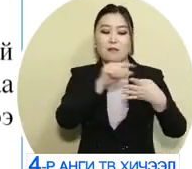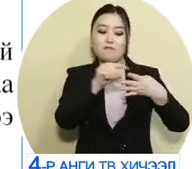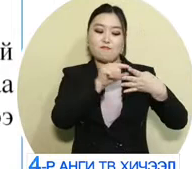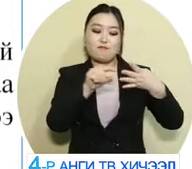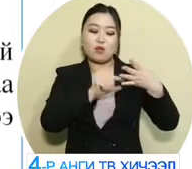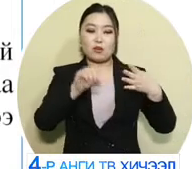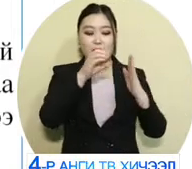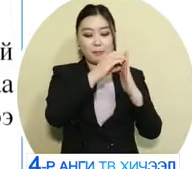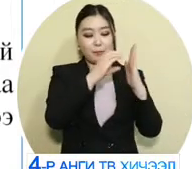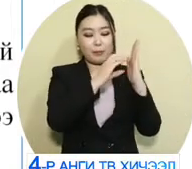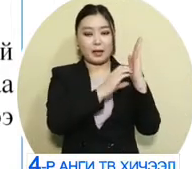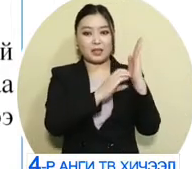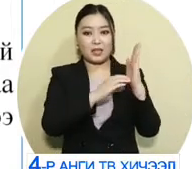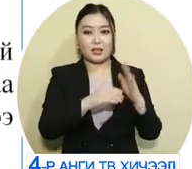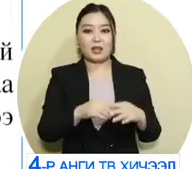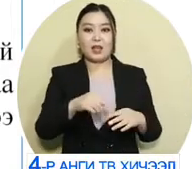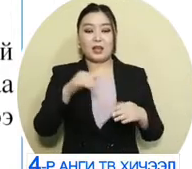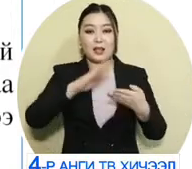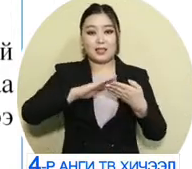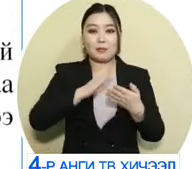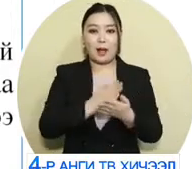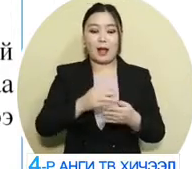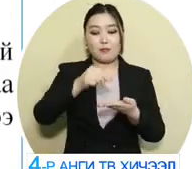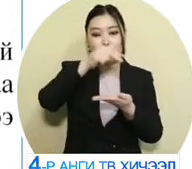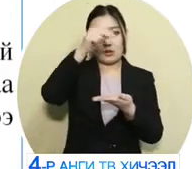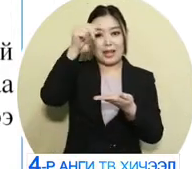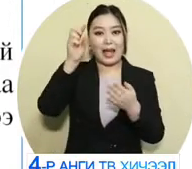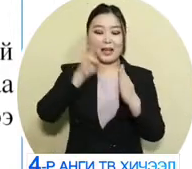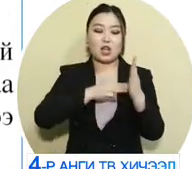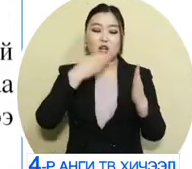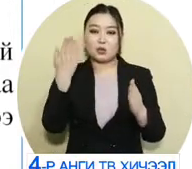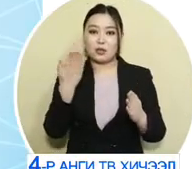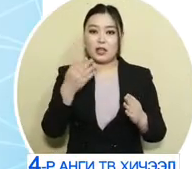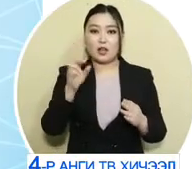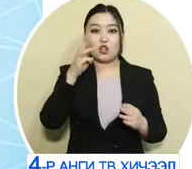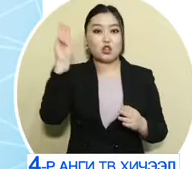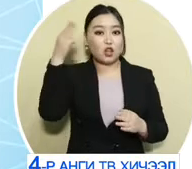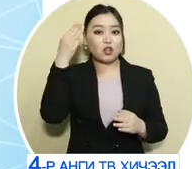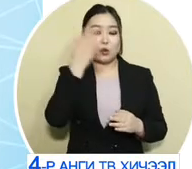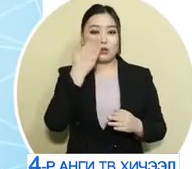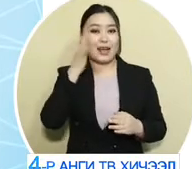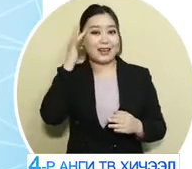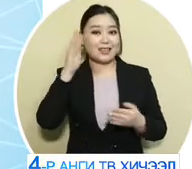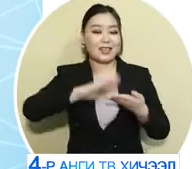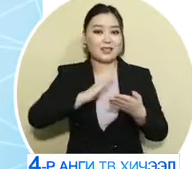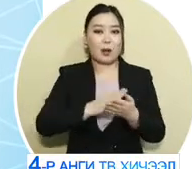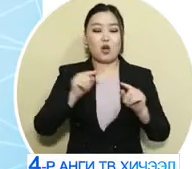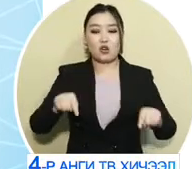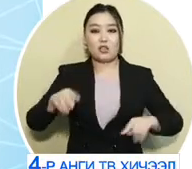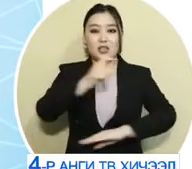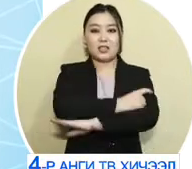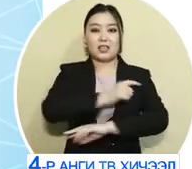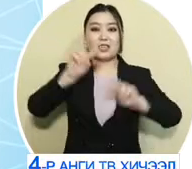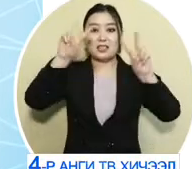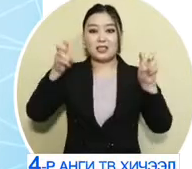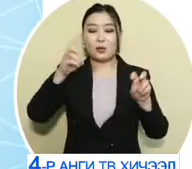харин мөн будаа шүлгийг унших явцдаа уран тоод унших аргачлалтай танилцсан байгаа. За өнөөдрийн маань хичээлийн сэдэв болдоо